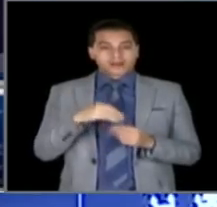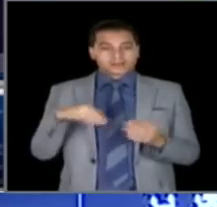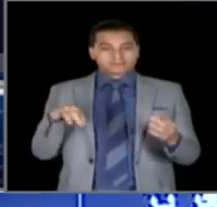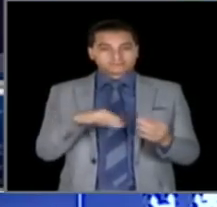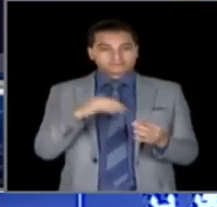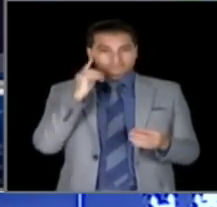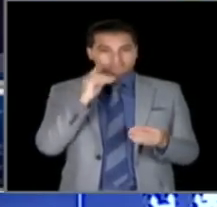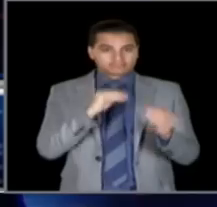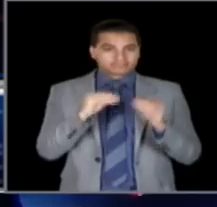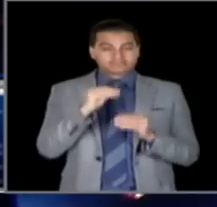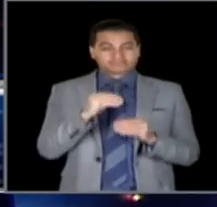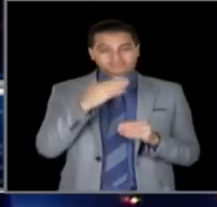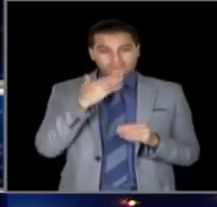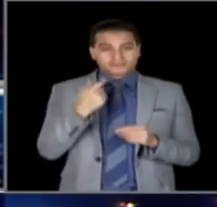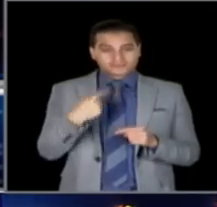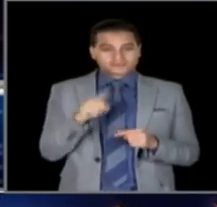إجابة صحيحة،